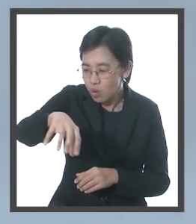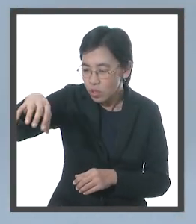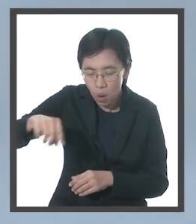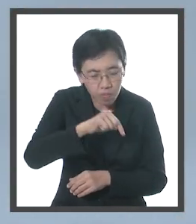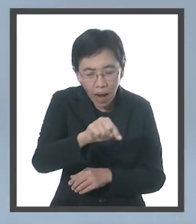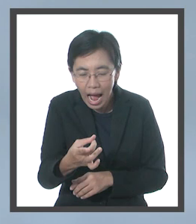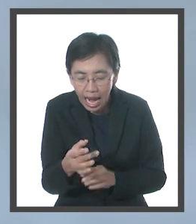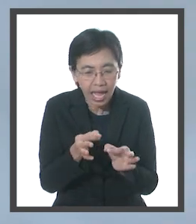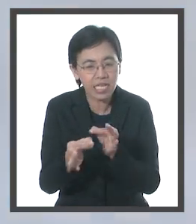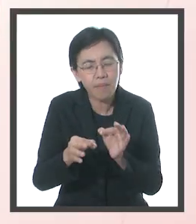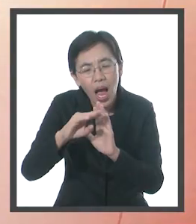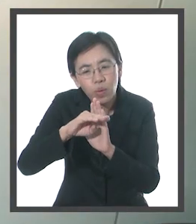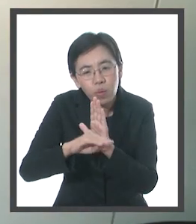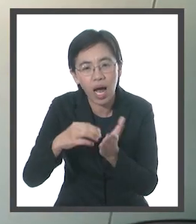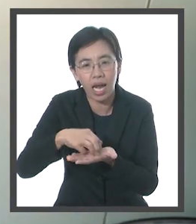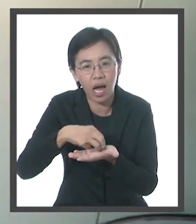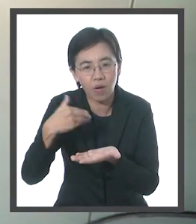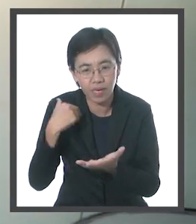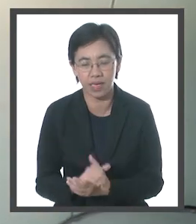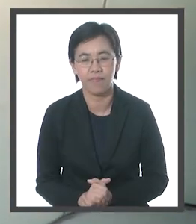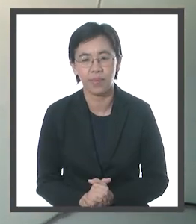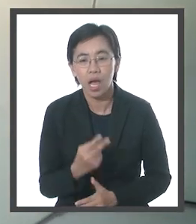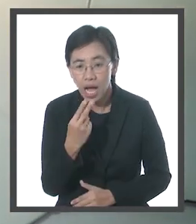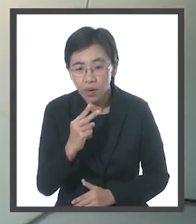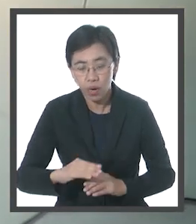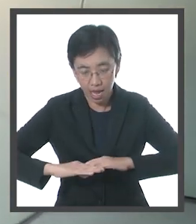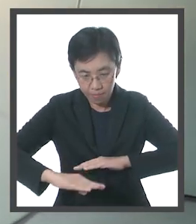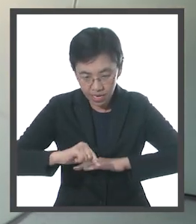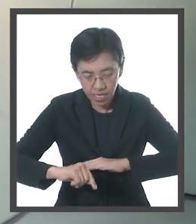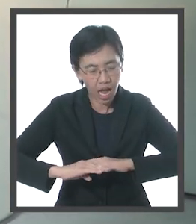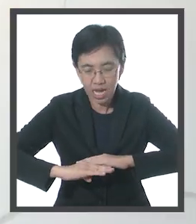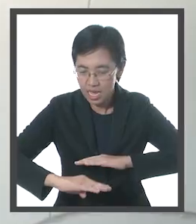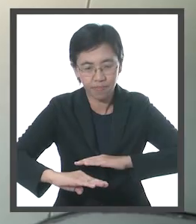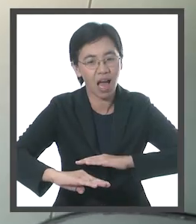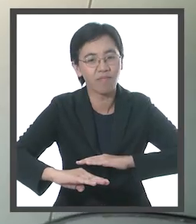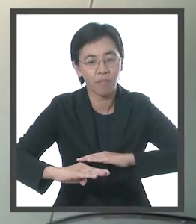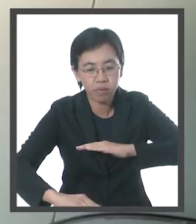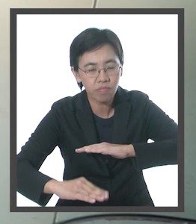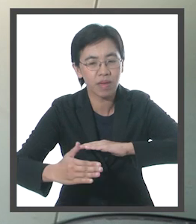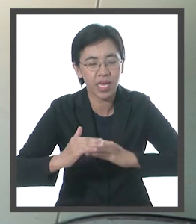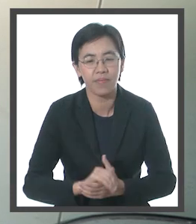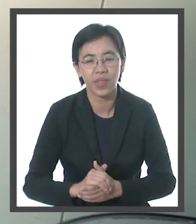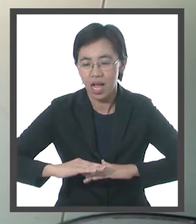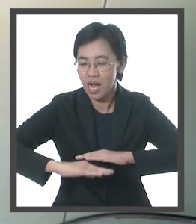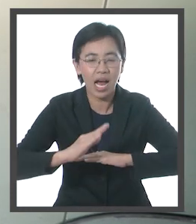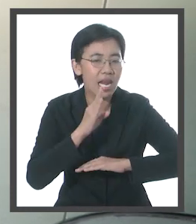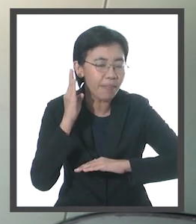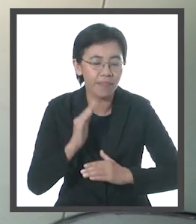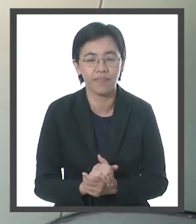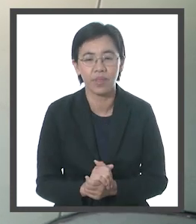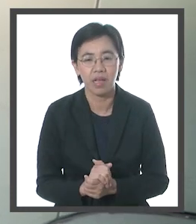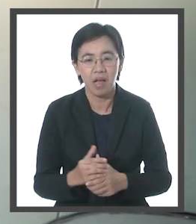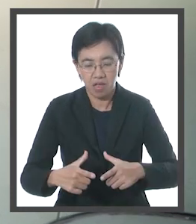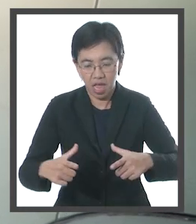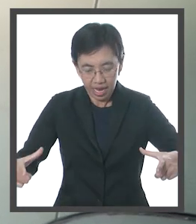เอียด ถ้าสังเกตอีกทีอย่างนึงก็คือพื้นทั้งหมดเนี่ยเรียบเสมอกันทั้งหมดแล้วก็เป็นพื้นที่มีขนาดให